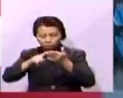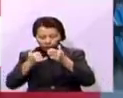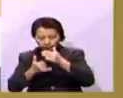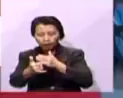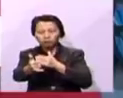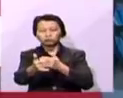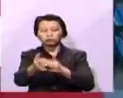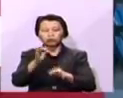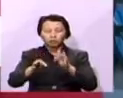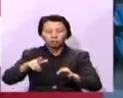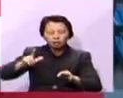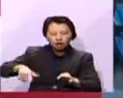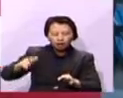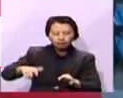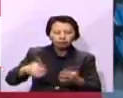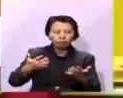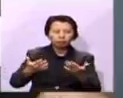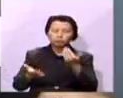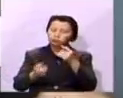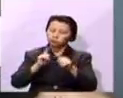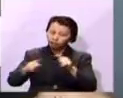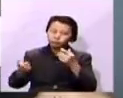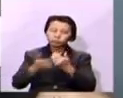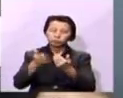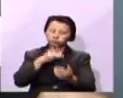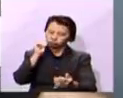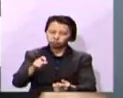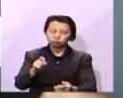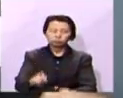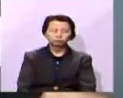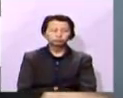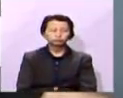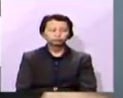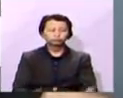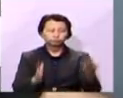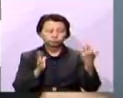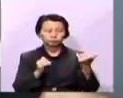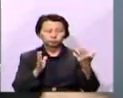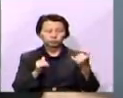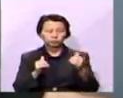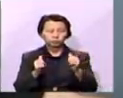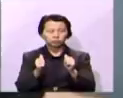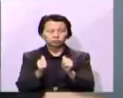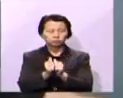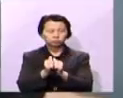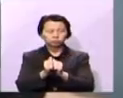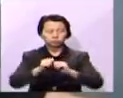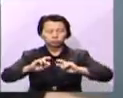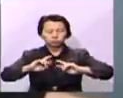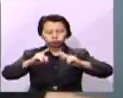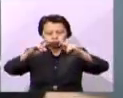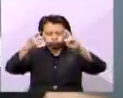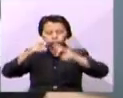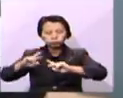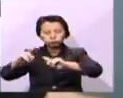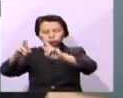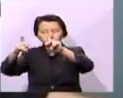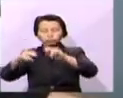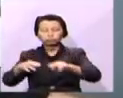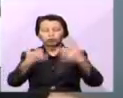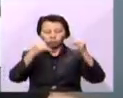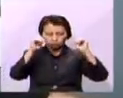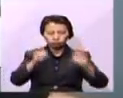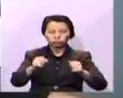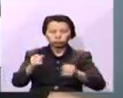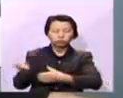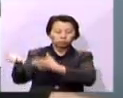walaupun kita lambat tapi dia sangat memudahkan. Apa yang kita harapkan mungkin daripada pembangunan sebegini-begian ianya dapat